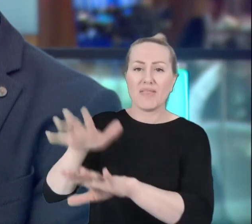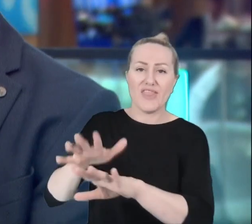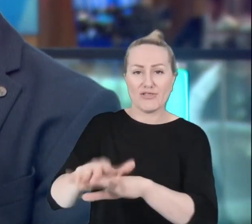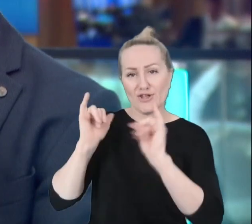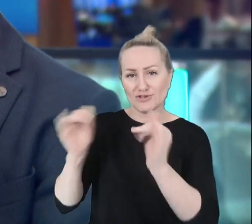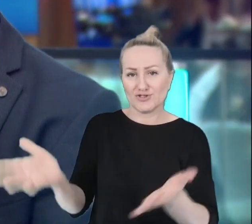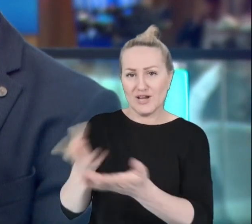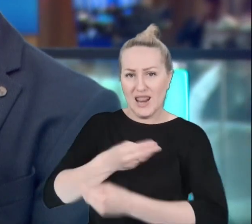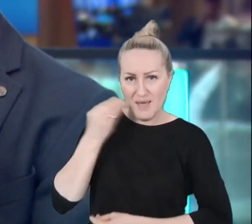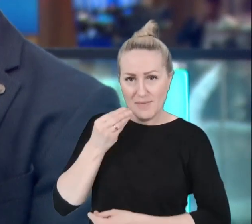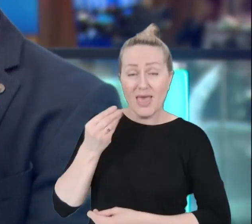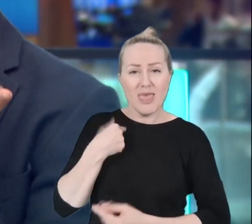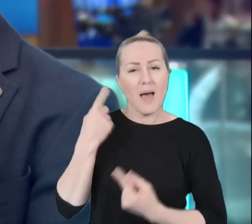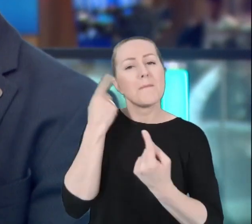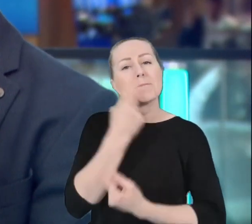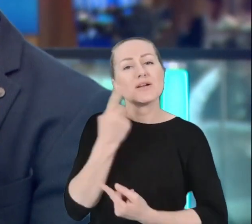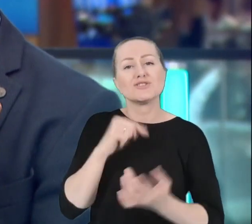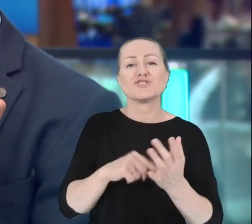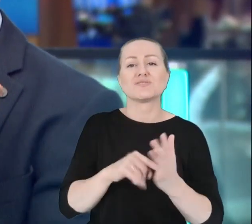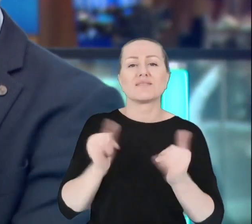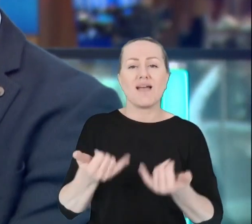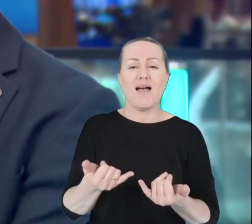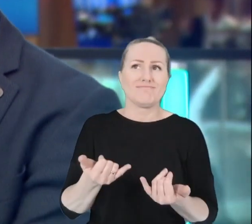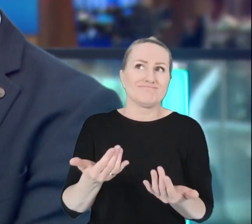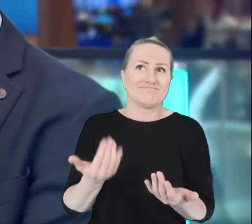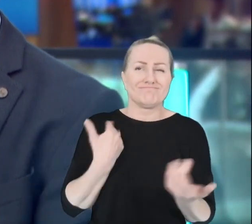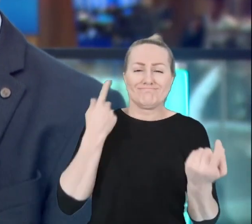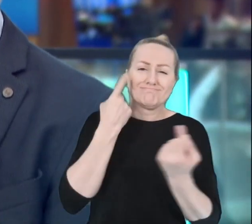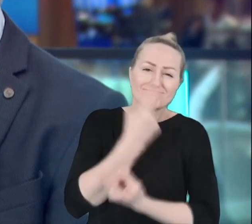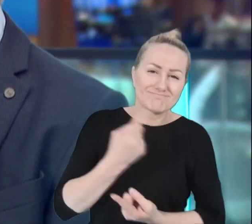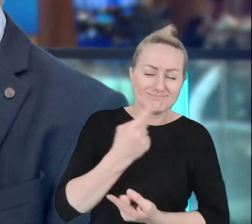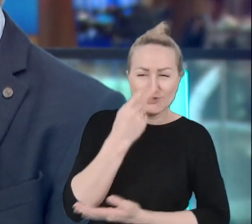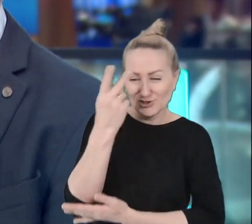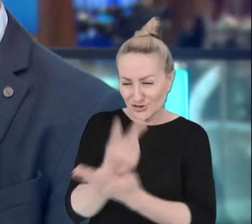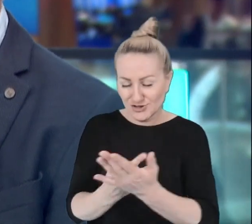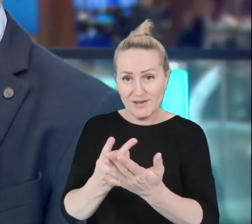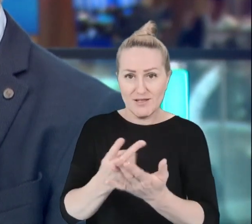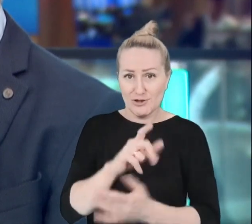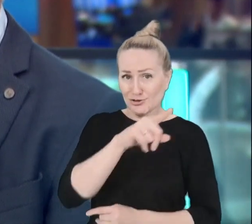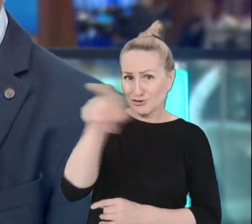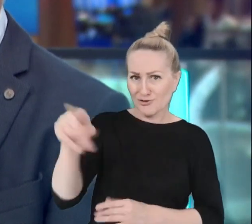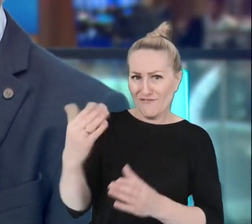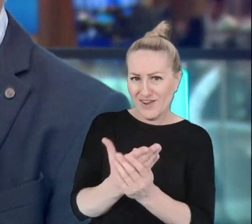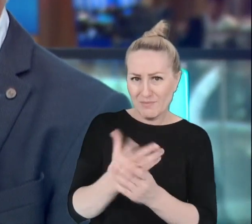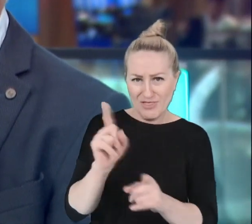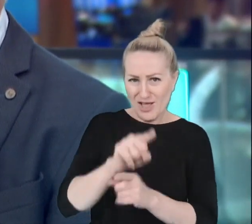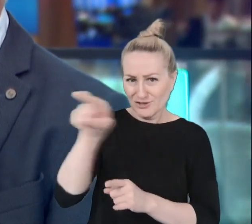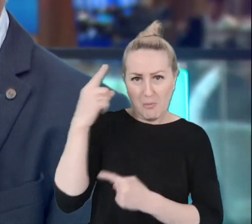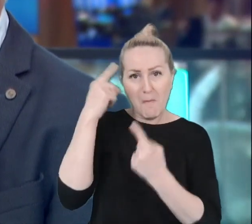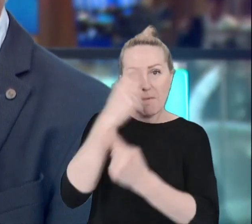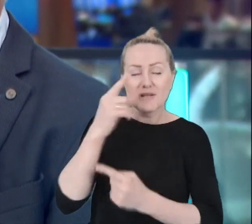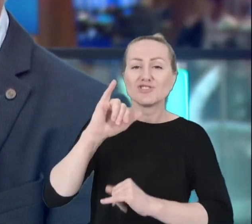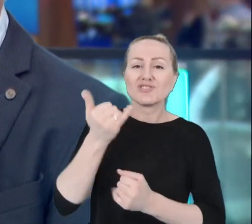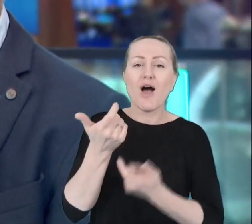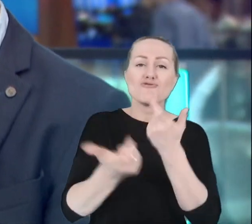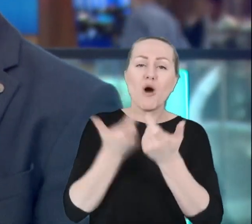że tak się zastanawiałem, czy te firmy też się zastanawiają nad tym, jak stworzyć tym osobom